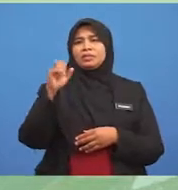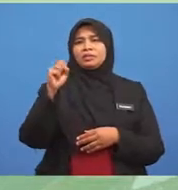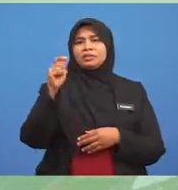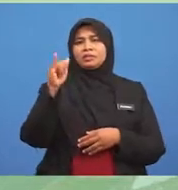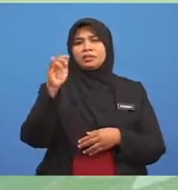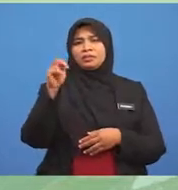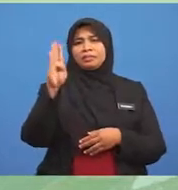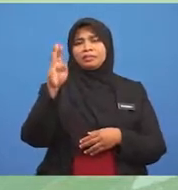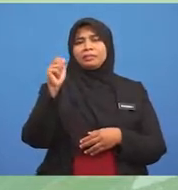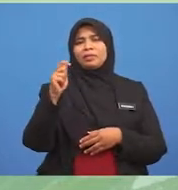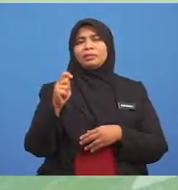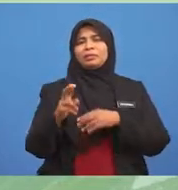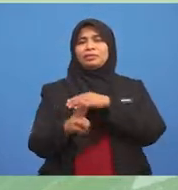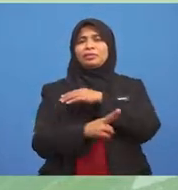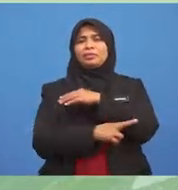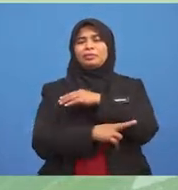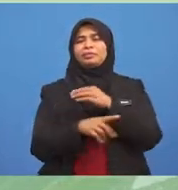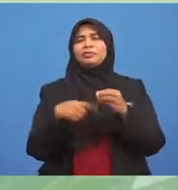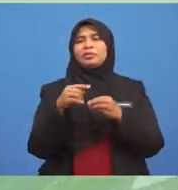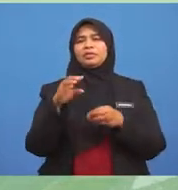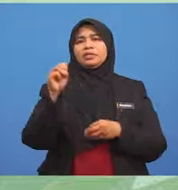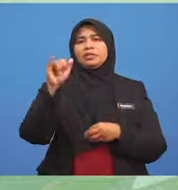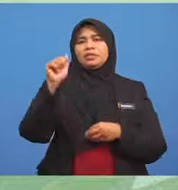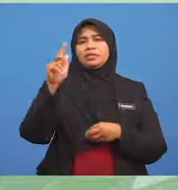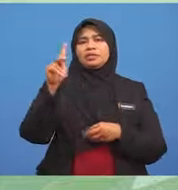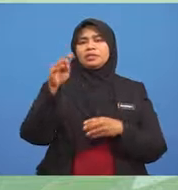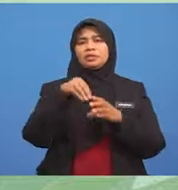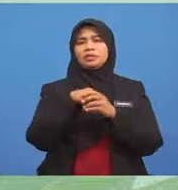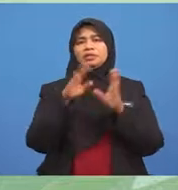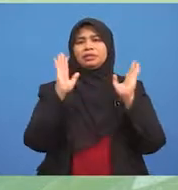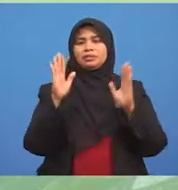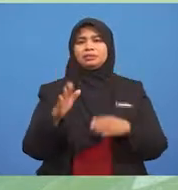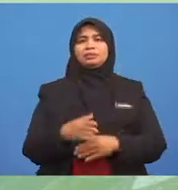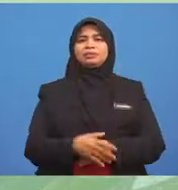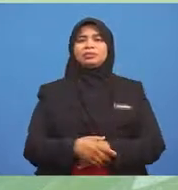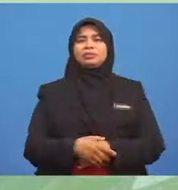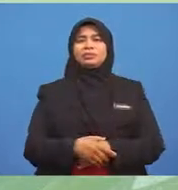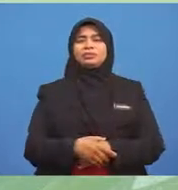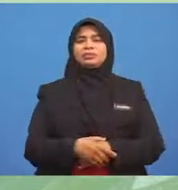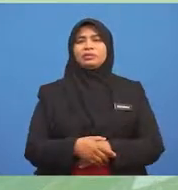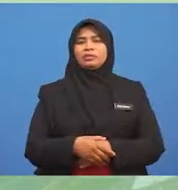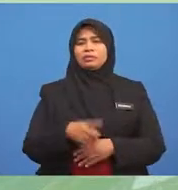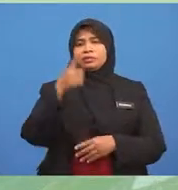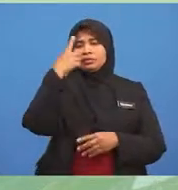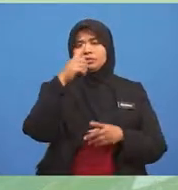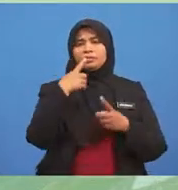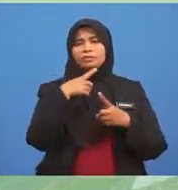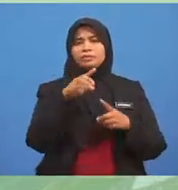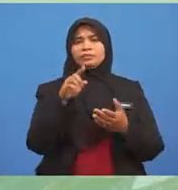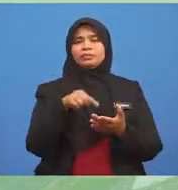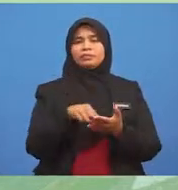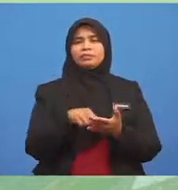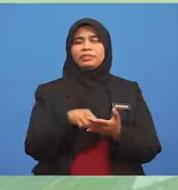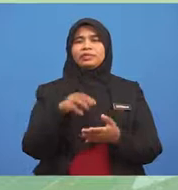solat berdasarkan hadis yang kita baca pada hari ini? Bagi menjawab soalan ini,